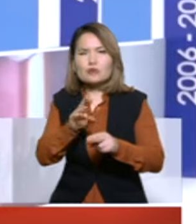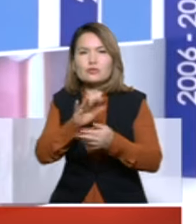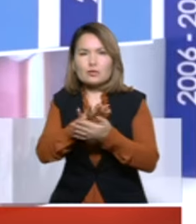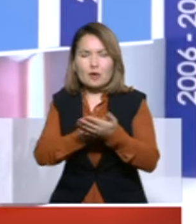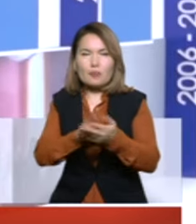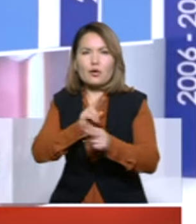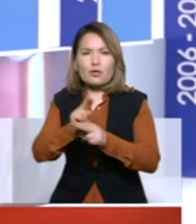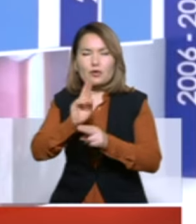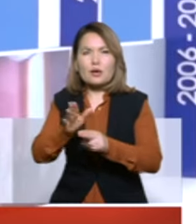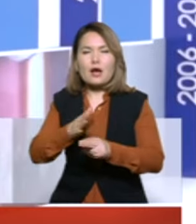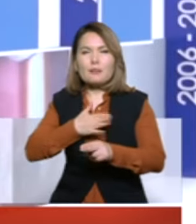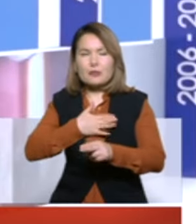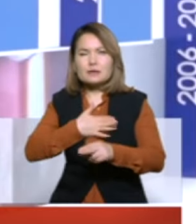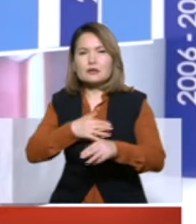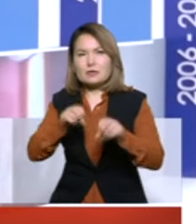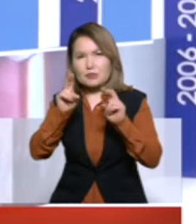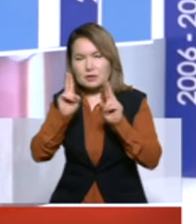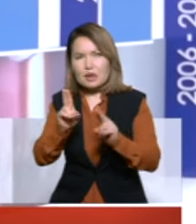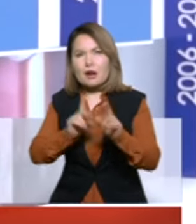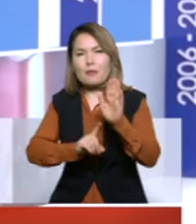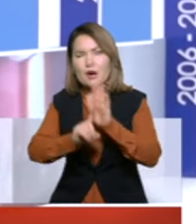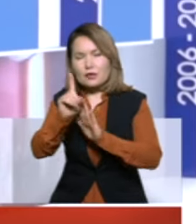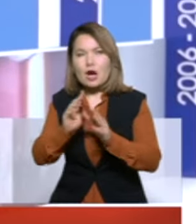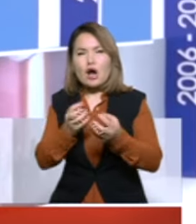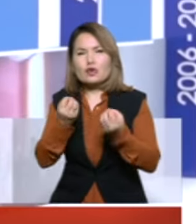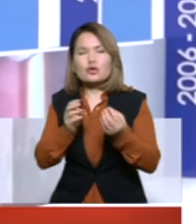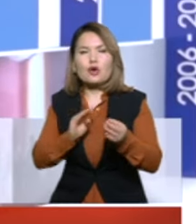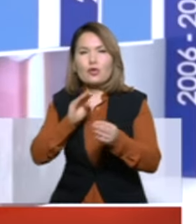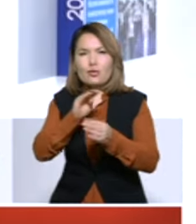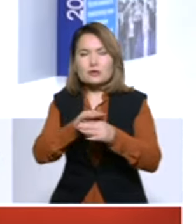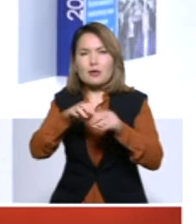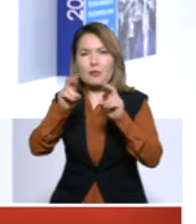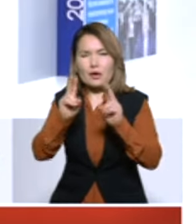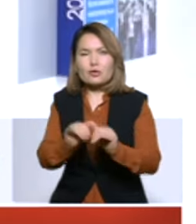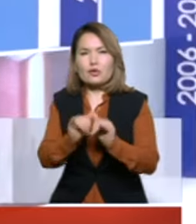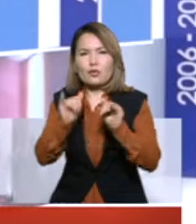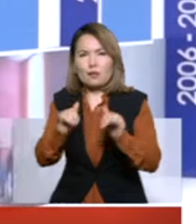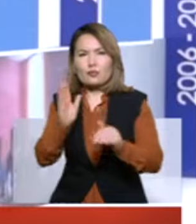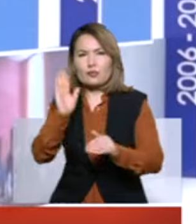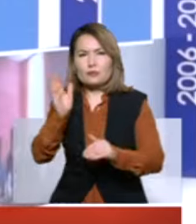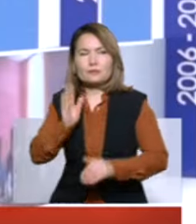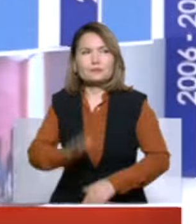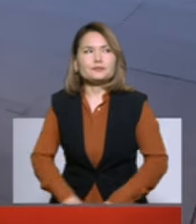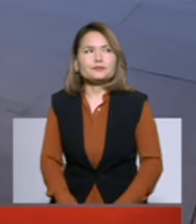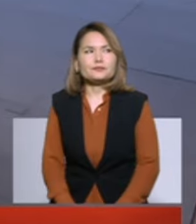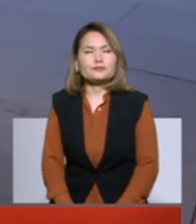ойымыз бар. Біз қазір бір мамандықтан бастадық, енді қосымша мамандықтардың санын талқылаймыз.